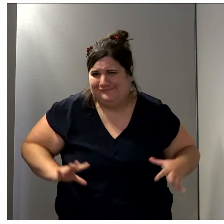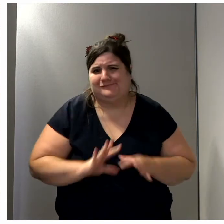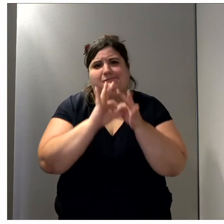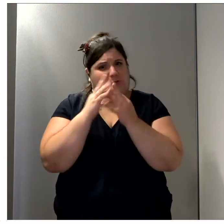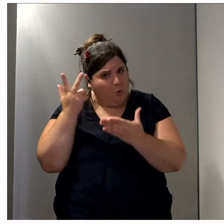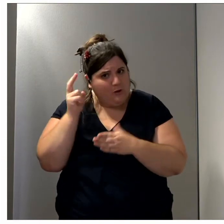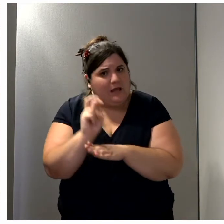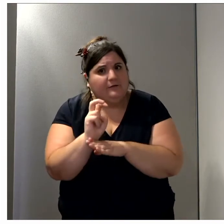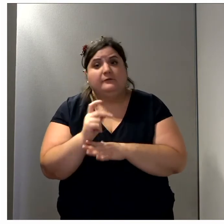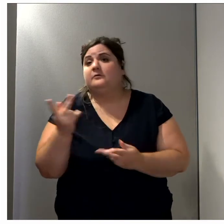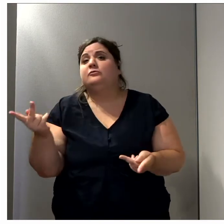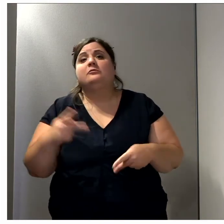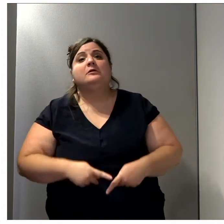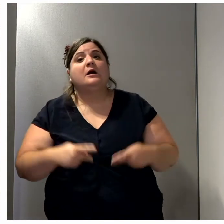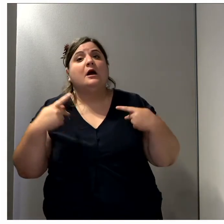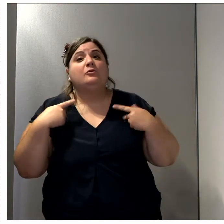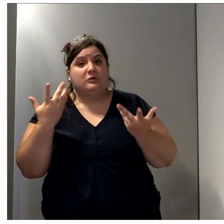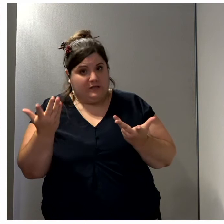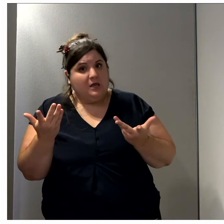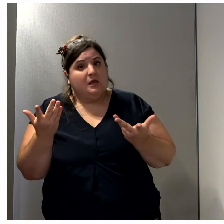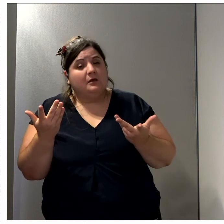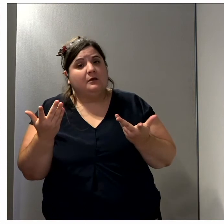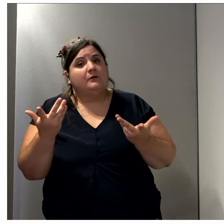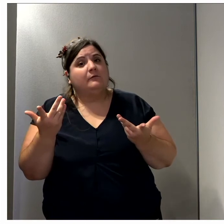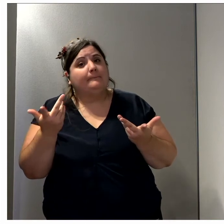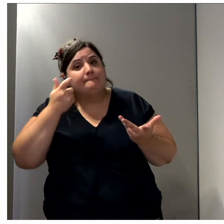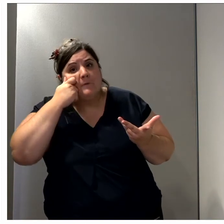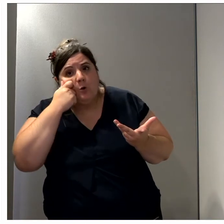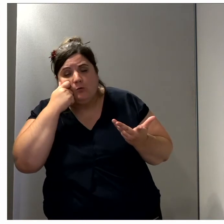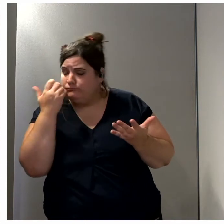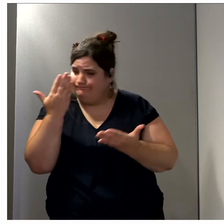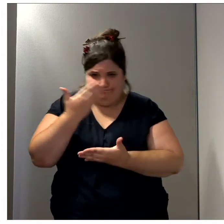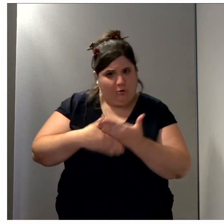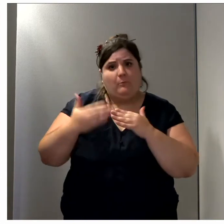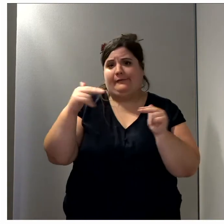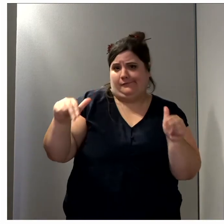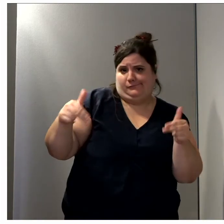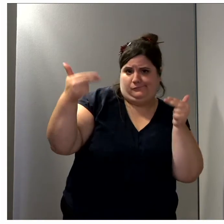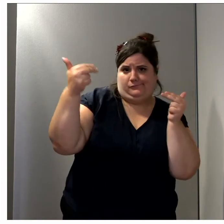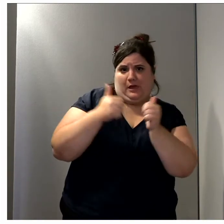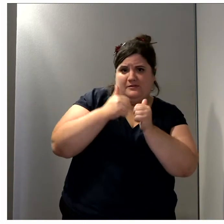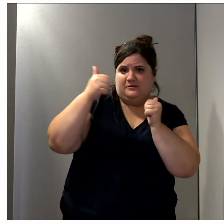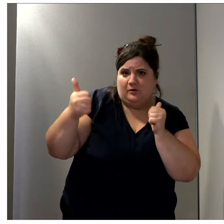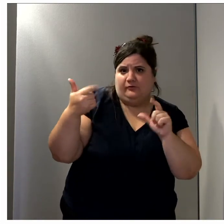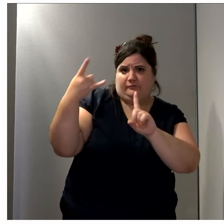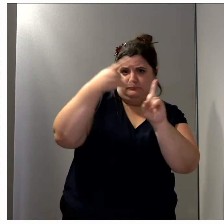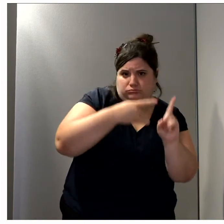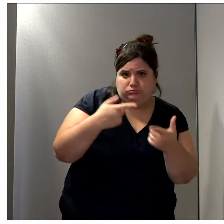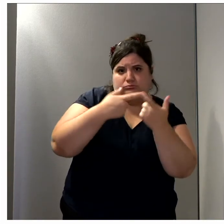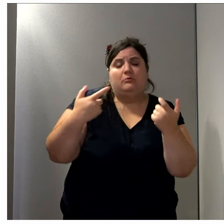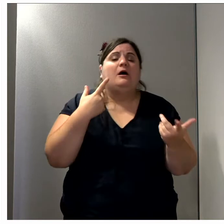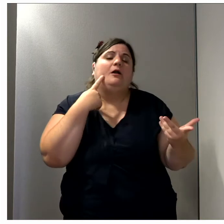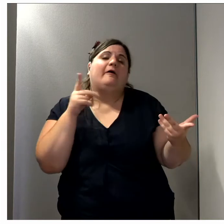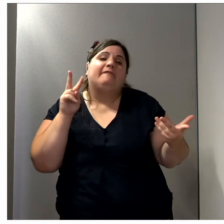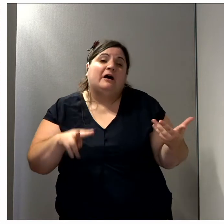2 ateliers en visioconférence. C'était plus tout à fait la même chose, mais peu importe. On se retrouvait, on a continué